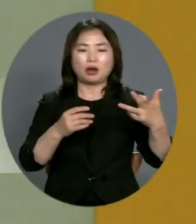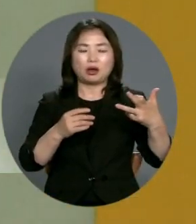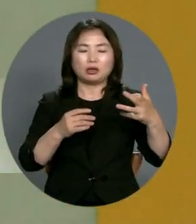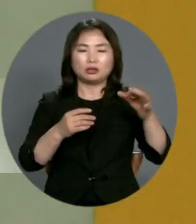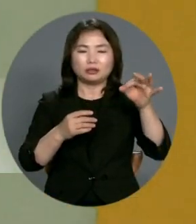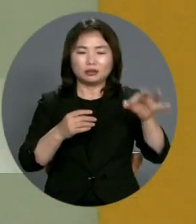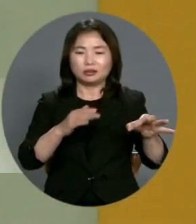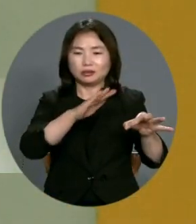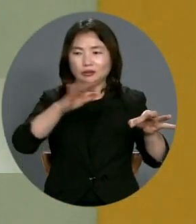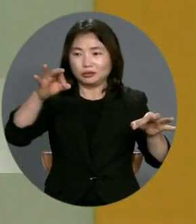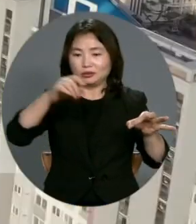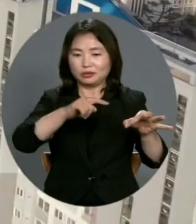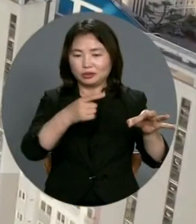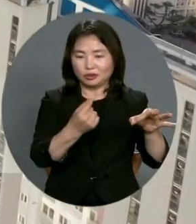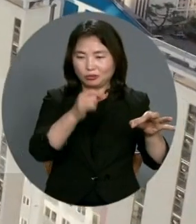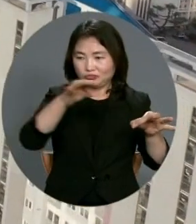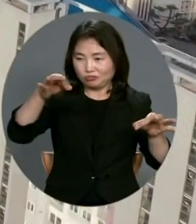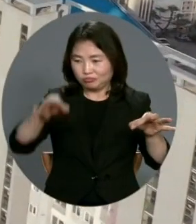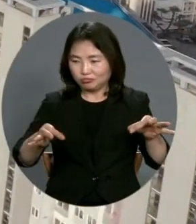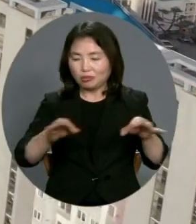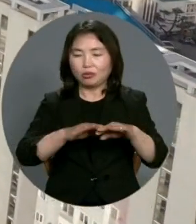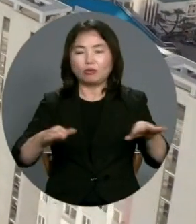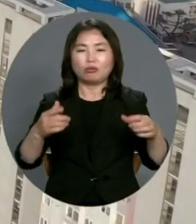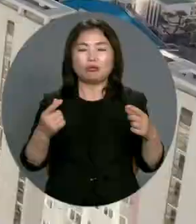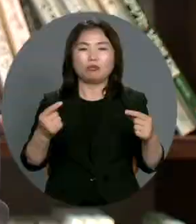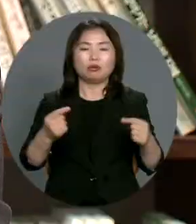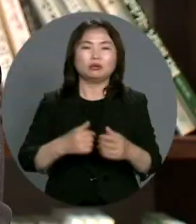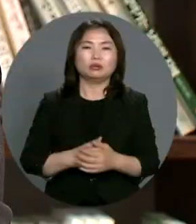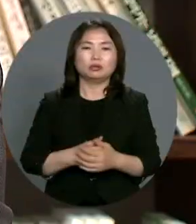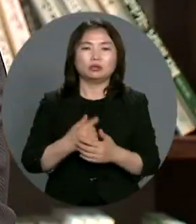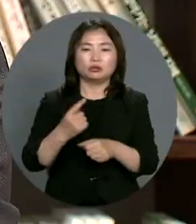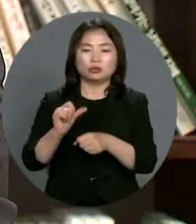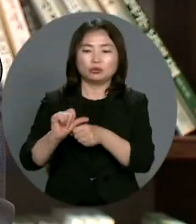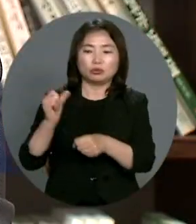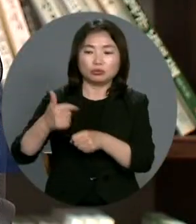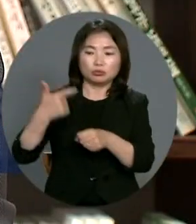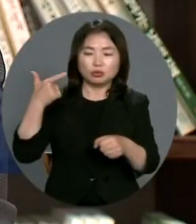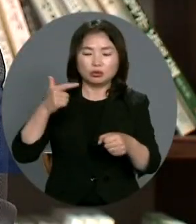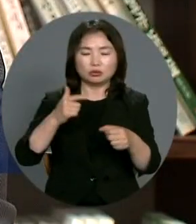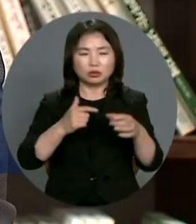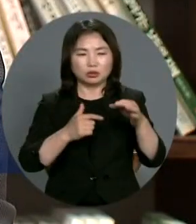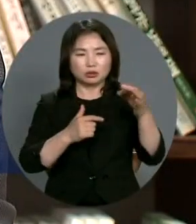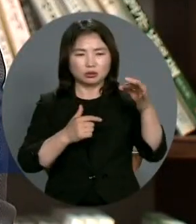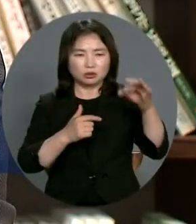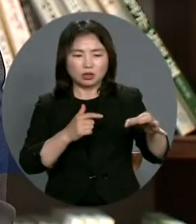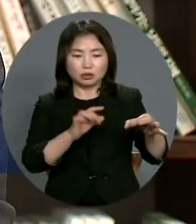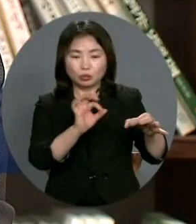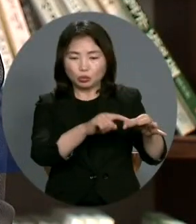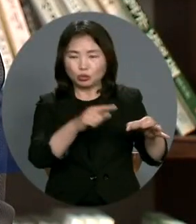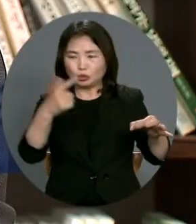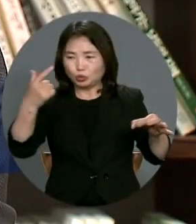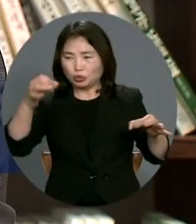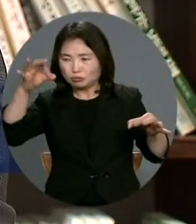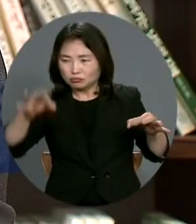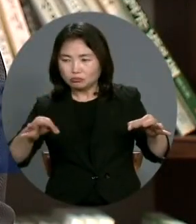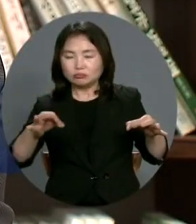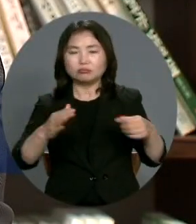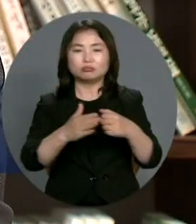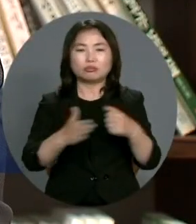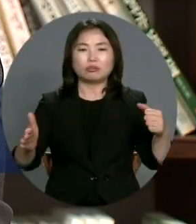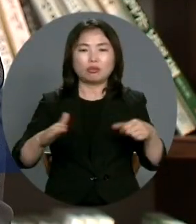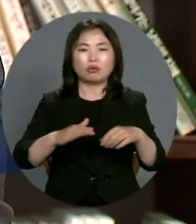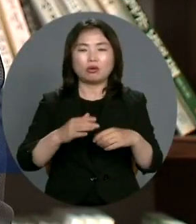수준까지 내려간 것 역시 주목할 부분입니다 6년 전 5년 전 가격으로 떨어져 있으니까 그래서 이제